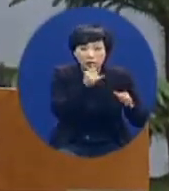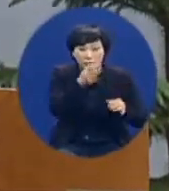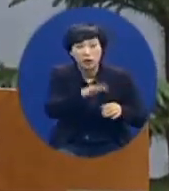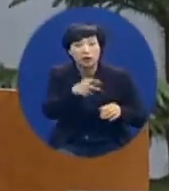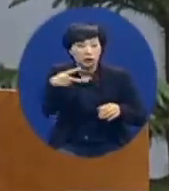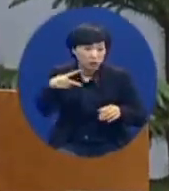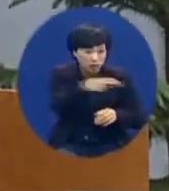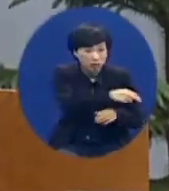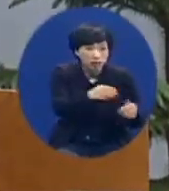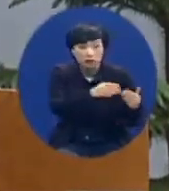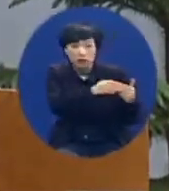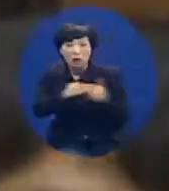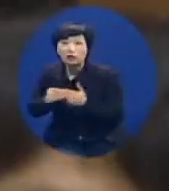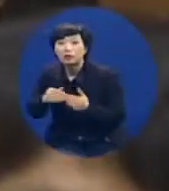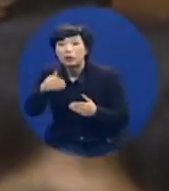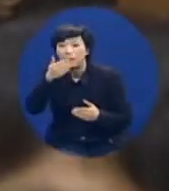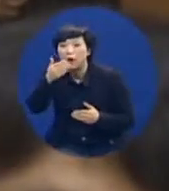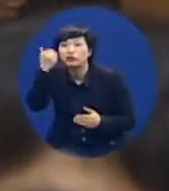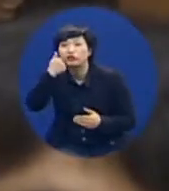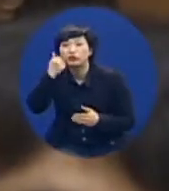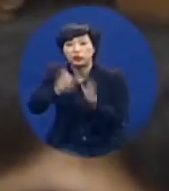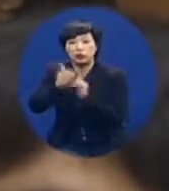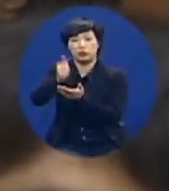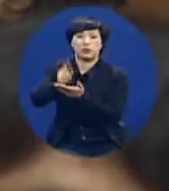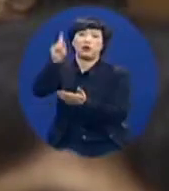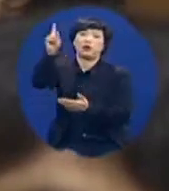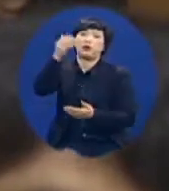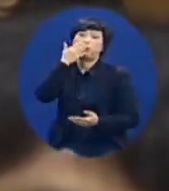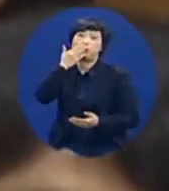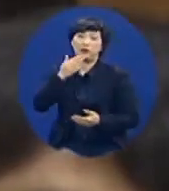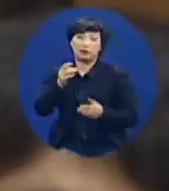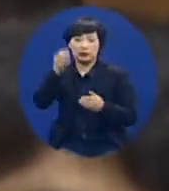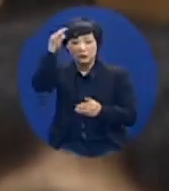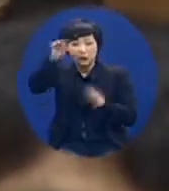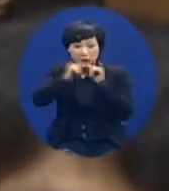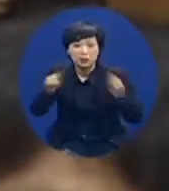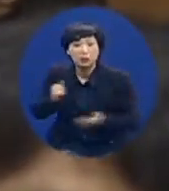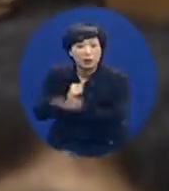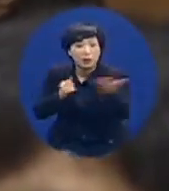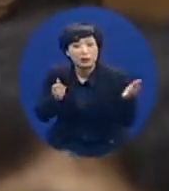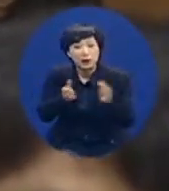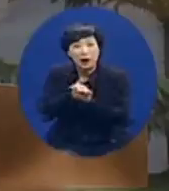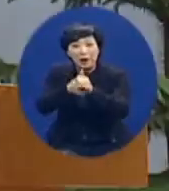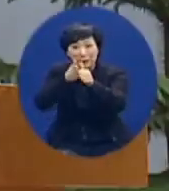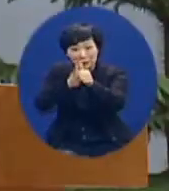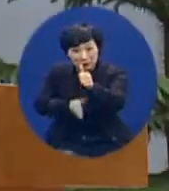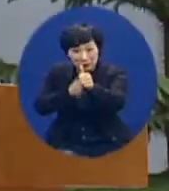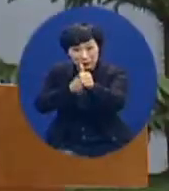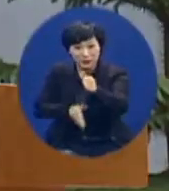us from the work of the devil. If you understand, please say amen. 근데